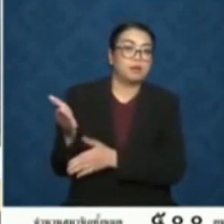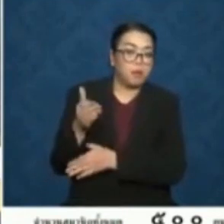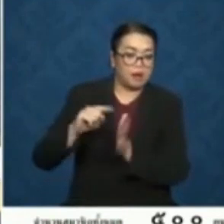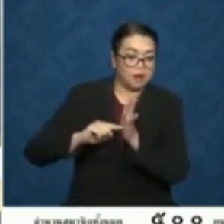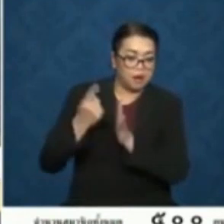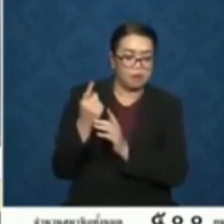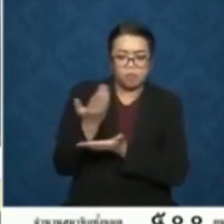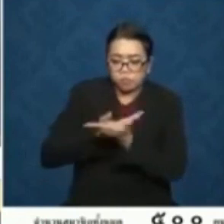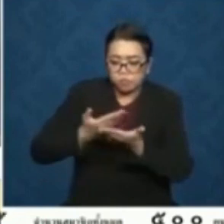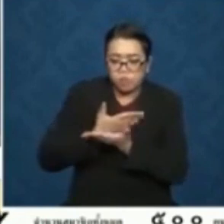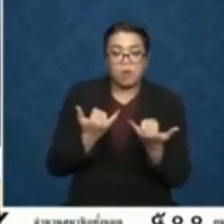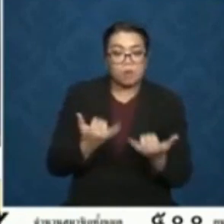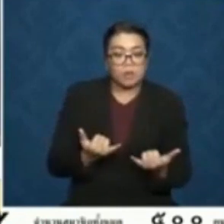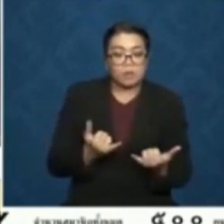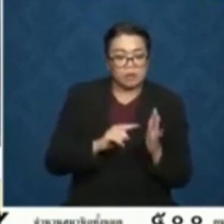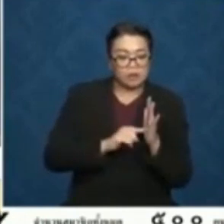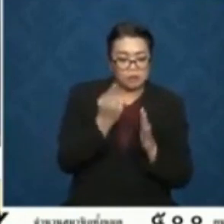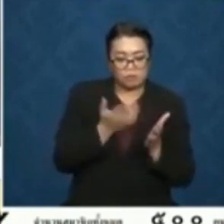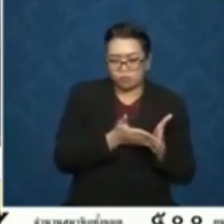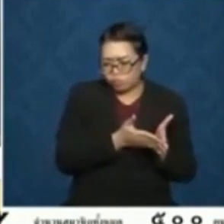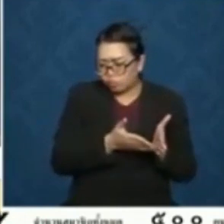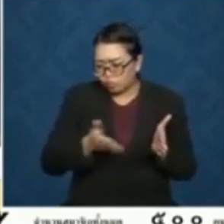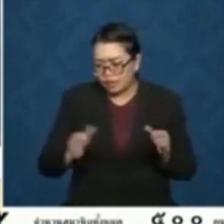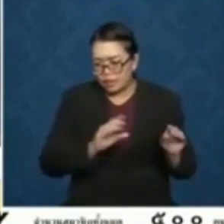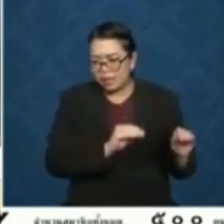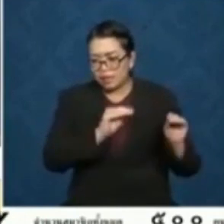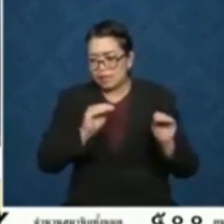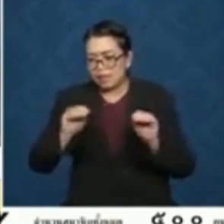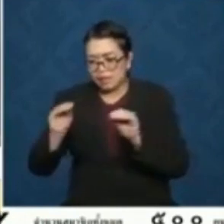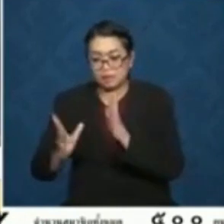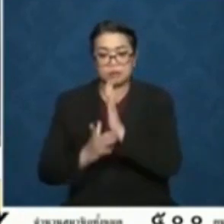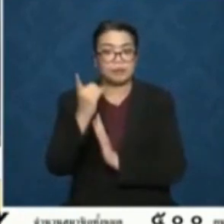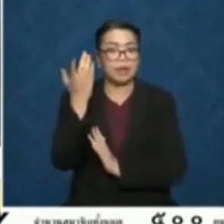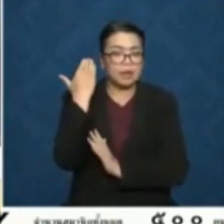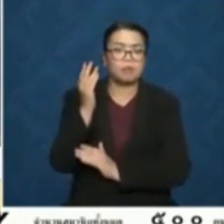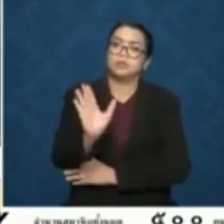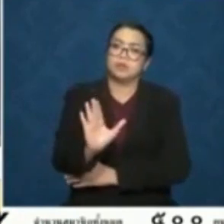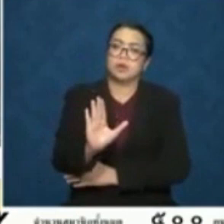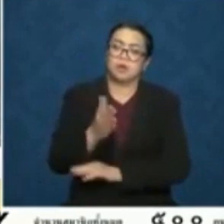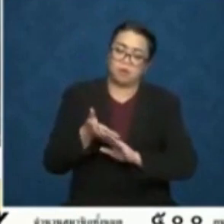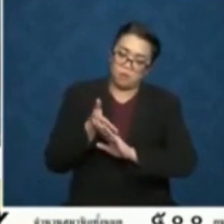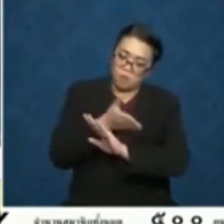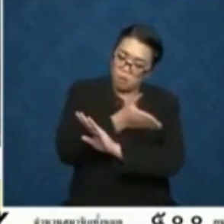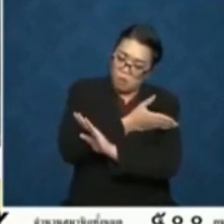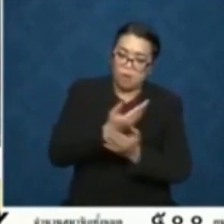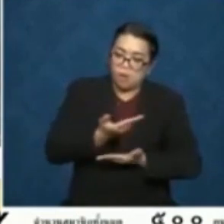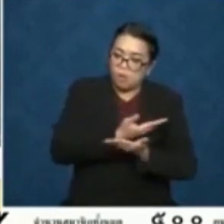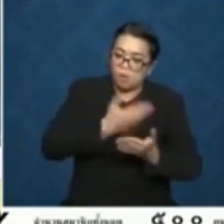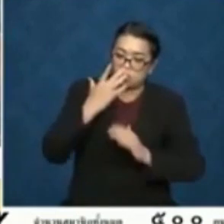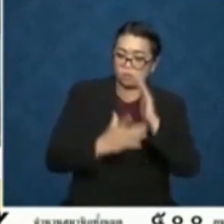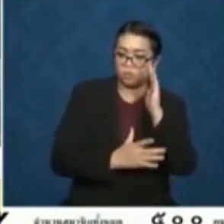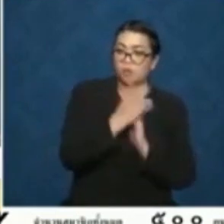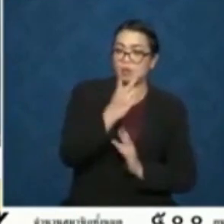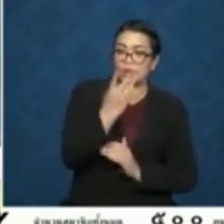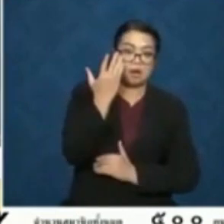การพูดคุยเรื่องพรบประมงไม่ได้เริ่มคุยกันวันนี้ไม่ได้เริ่มคุยกันในการเลื่อนวาระการประชุมเมื่อสัปด